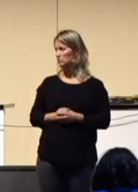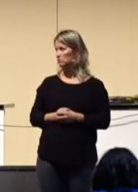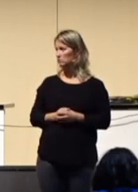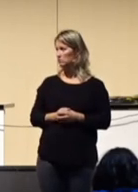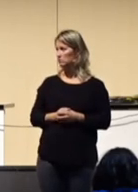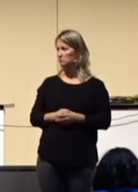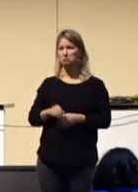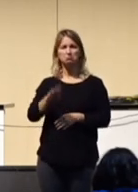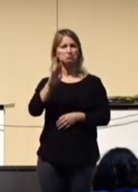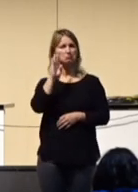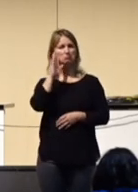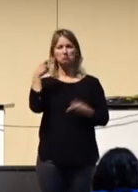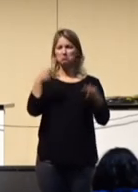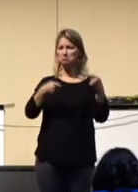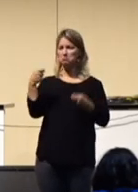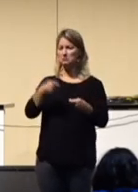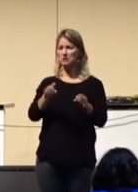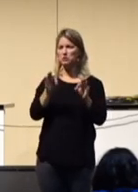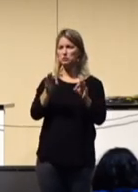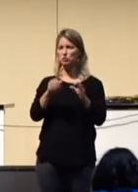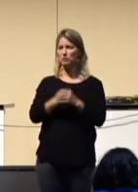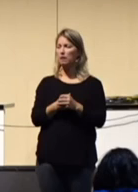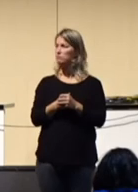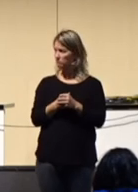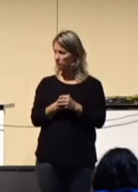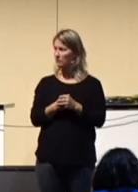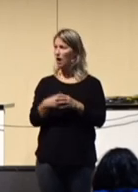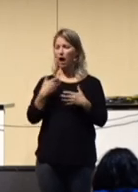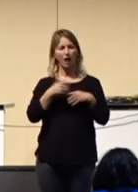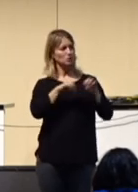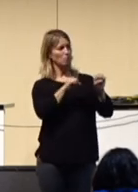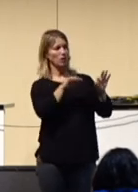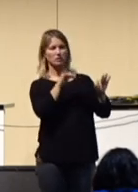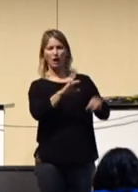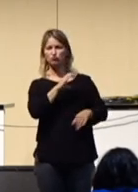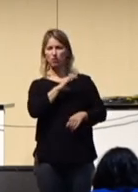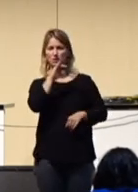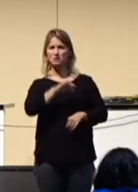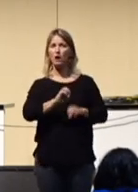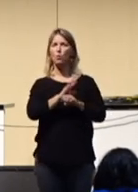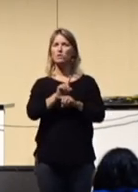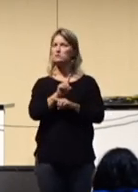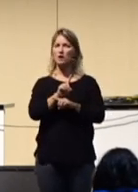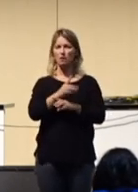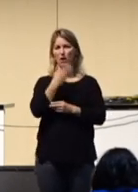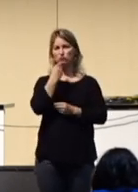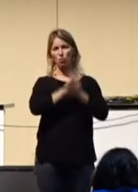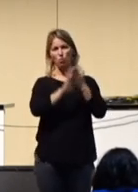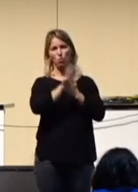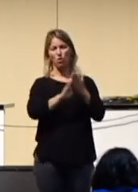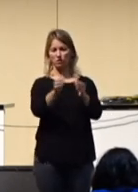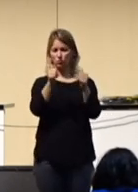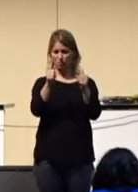den Finanzen wunderbar. Also Herr Donhauser, ich habe Ihnen die Möglichkeit gegeben, mal was Schönes zu sagen in der Corona-Zeit. Wunderbar und weiter